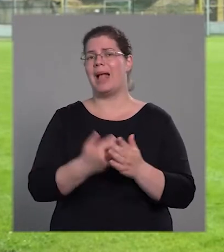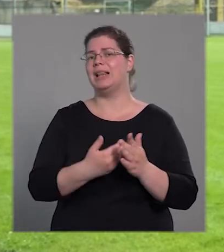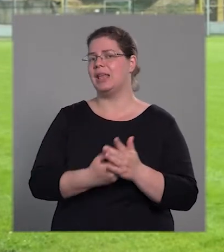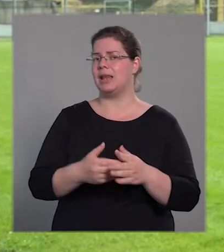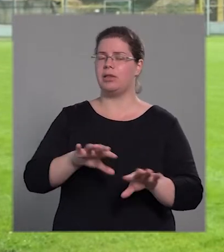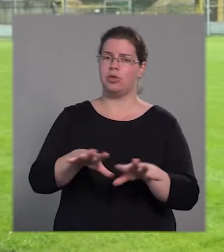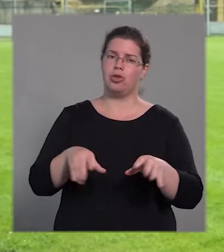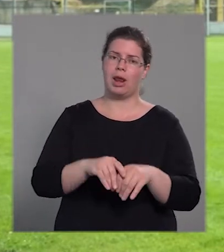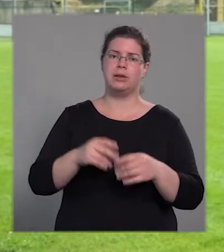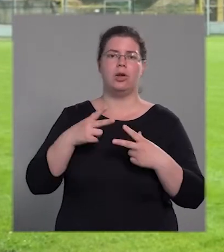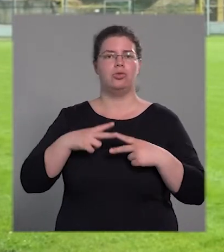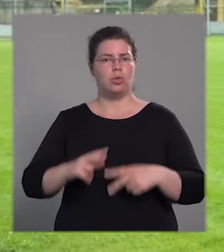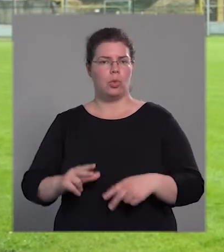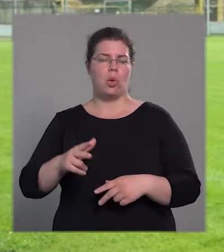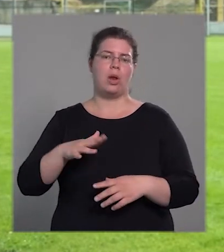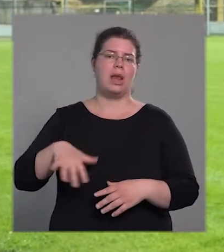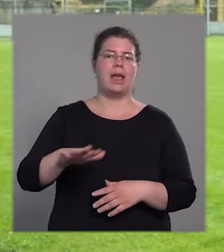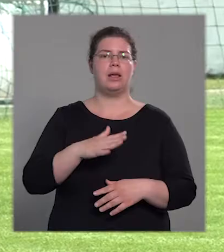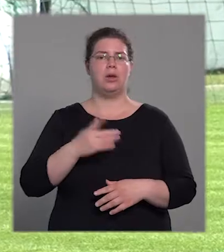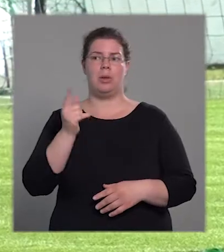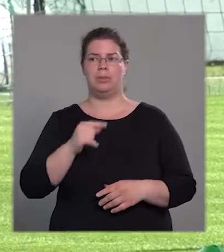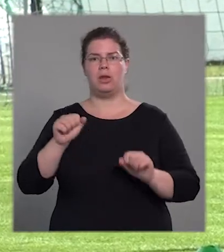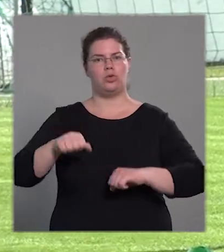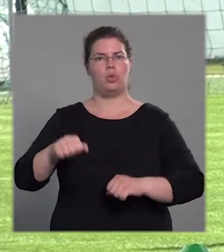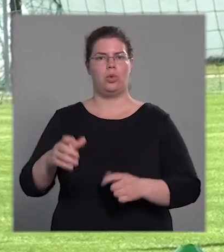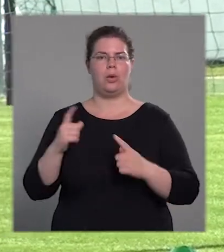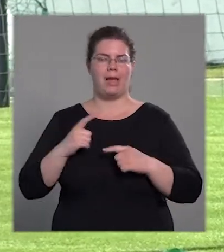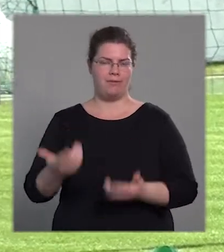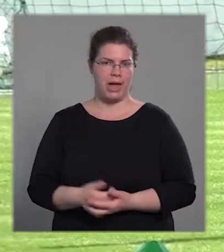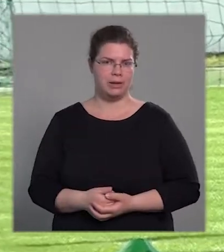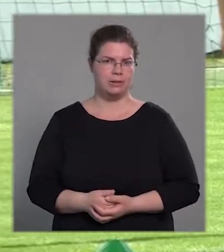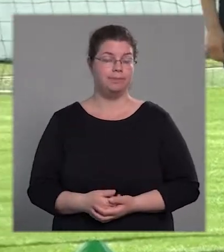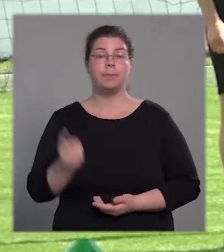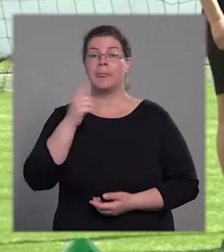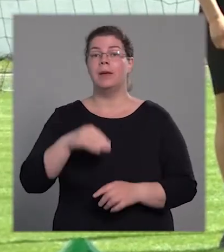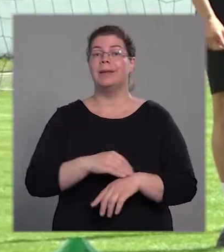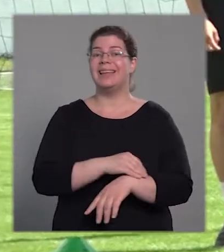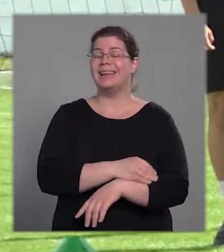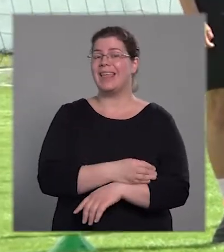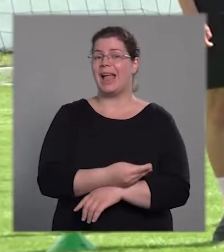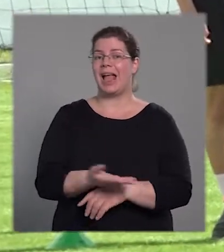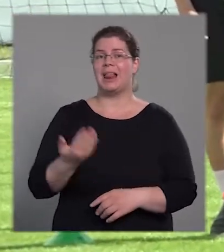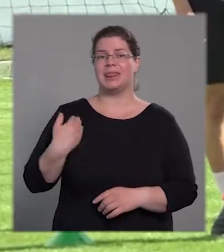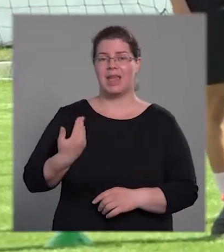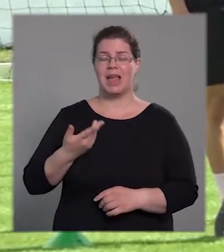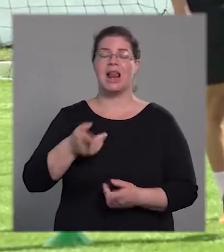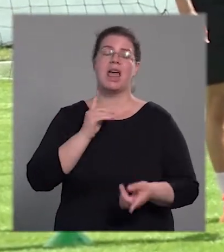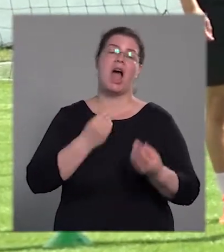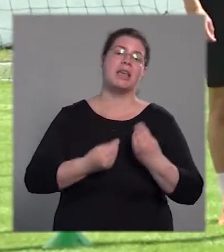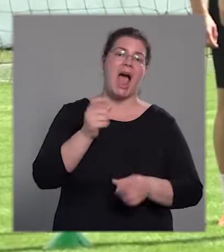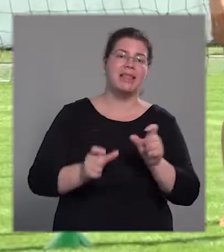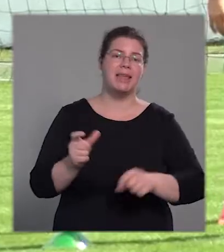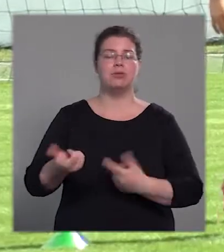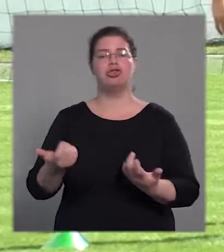családias, nyugodt légkör, amit a szurkolóink elvárnak. Mit érzékeltél a játékosok, az